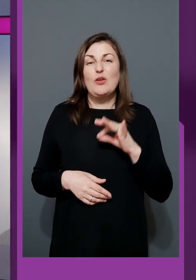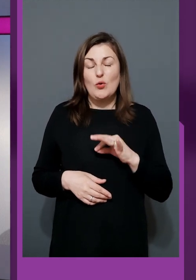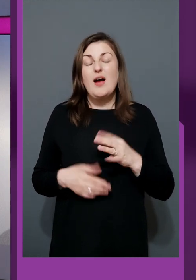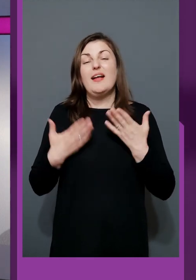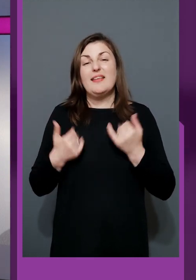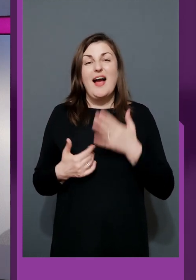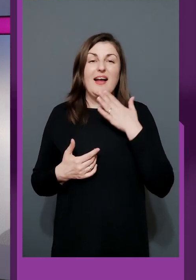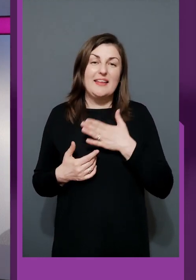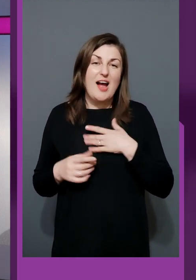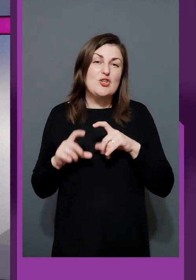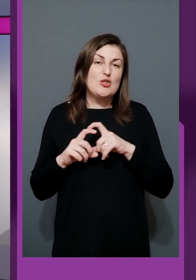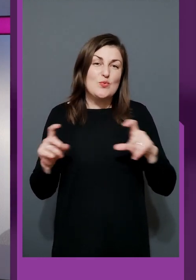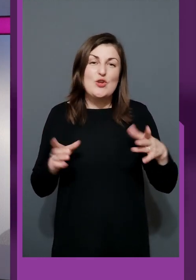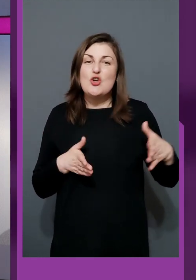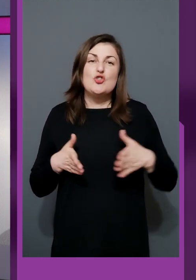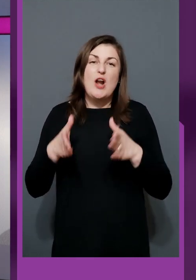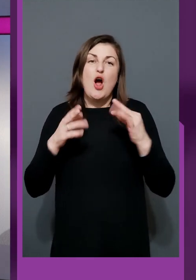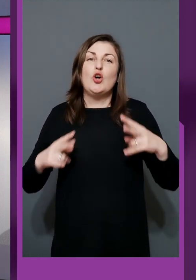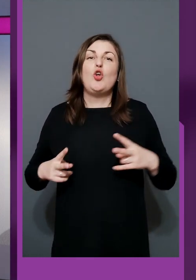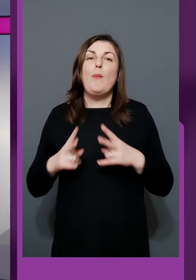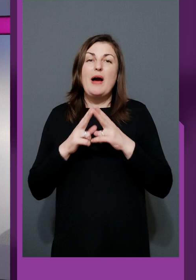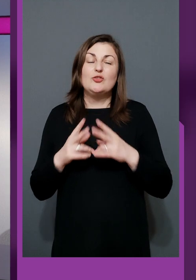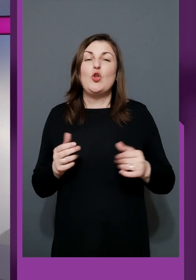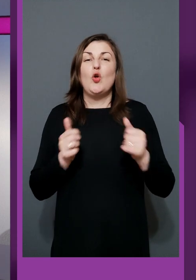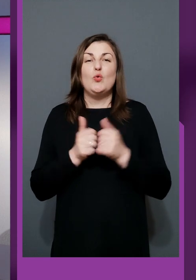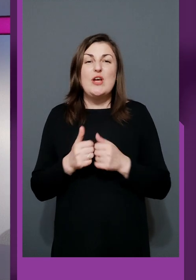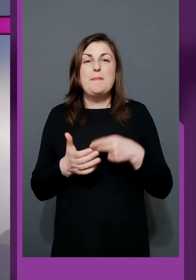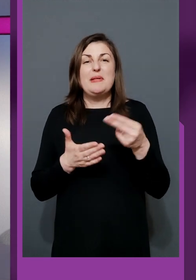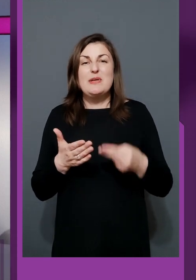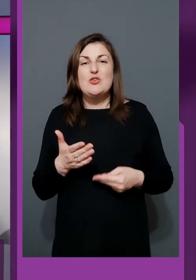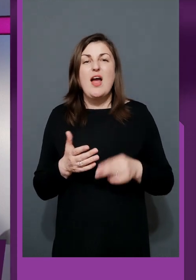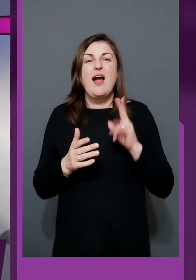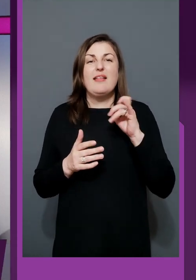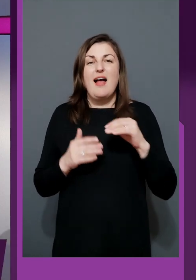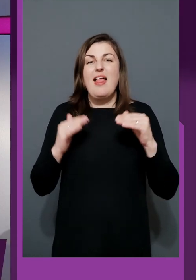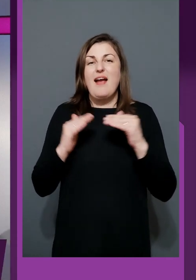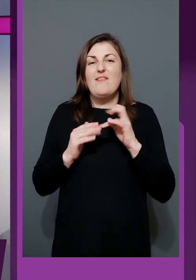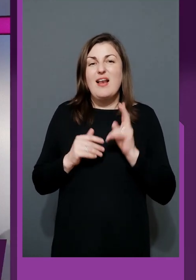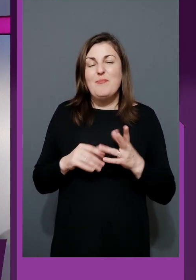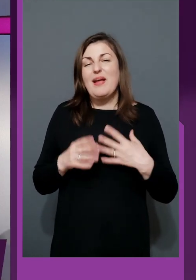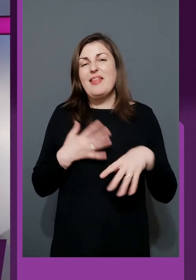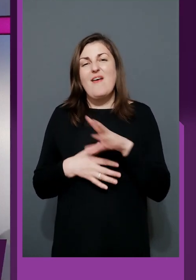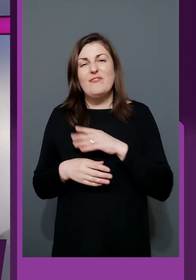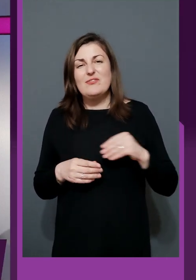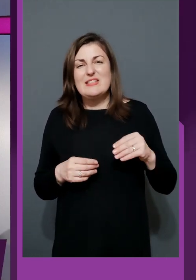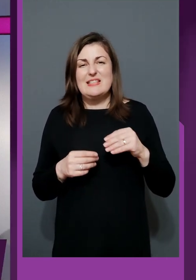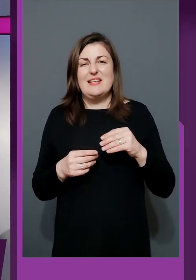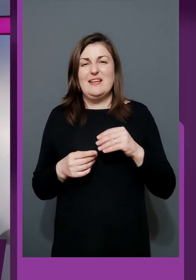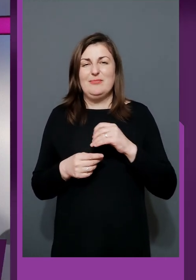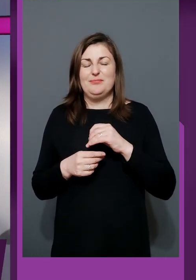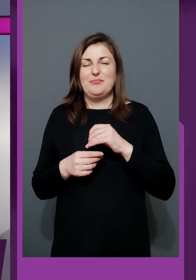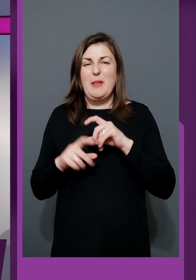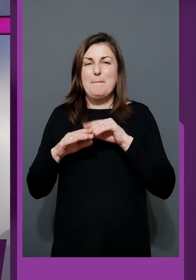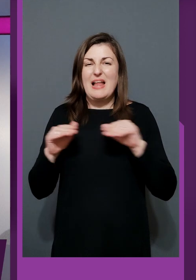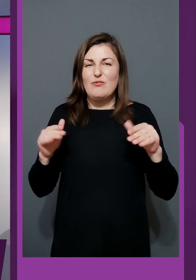Ігор Мартиненко так наша студія шлях до Парижу долучайтеся Підписуйтесь канал екволімпік на всіх